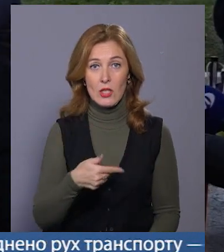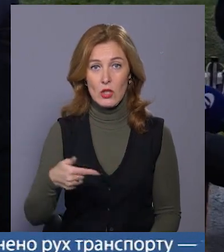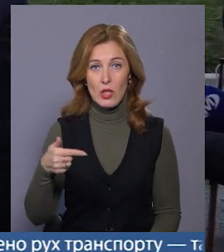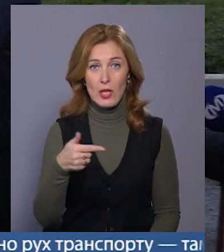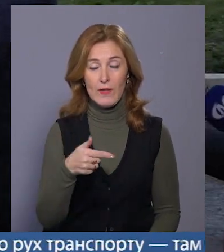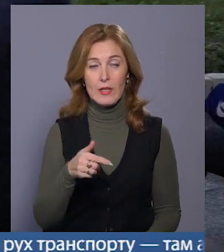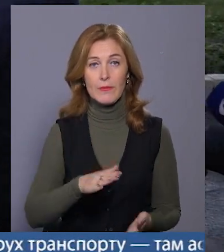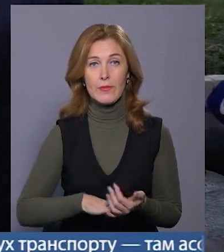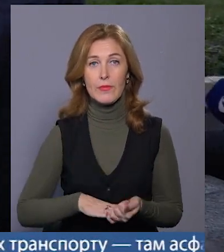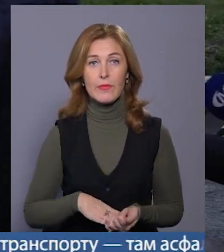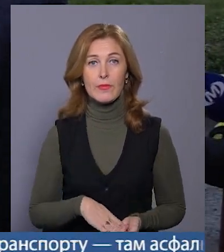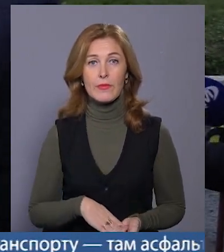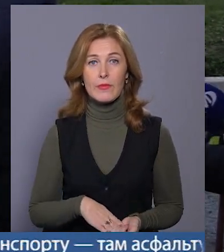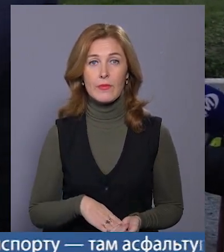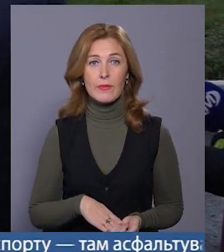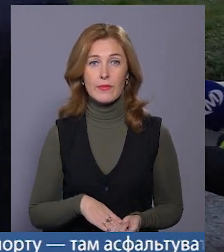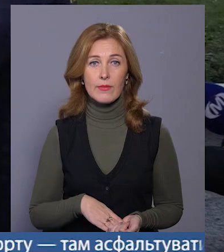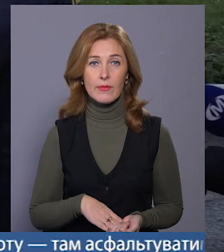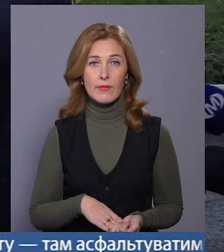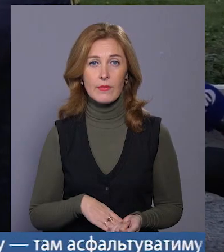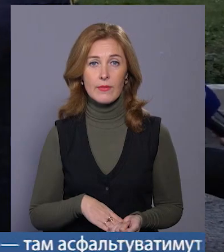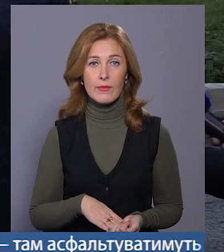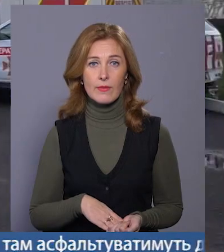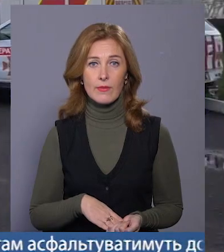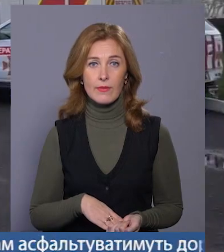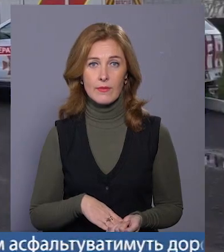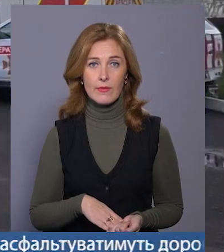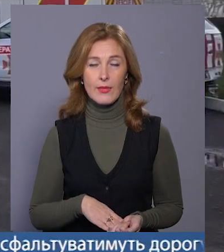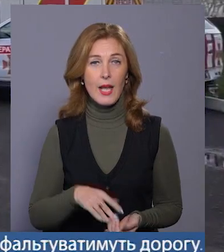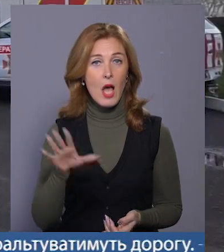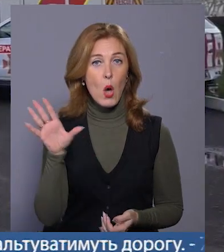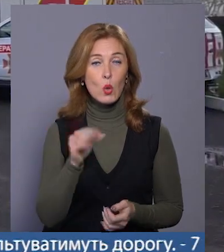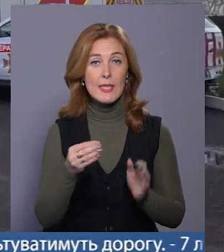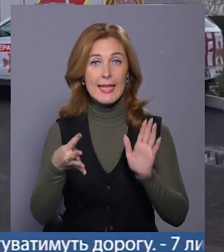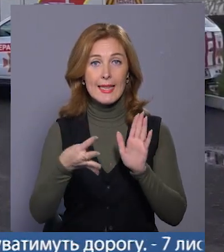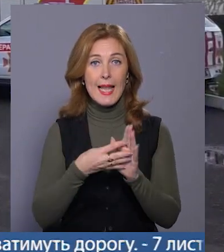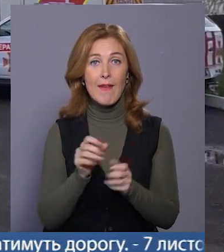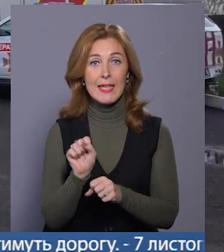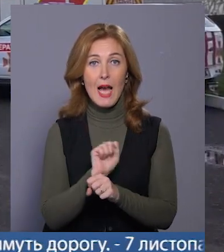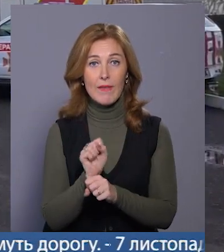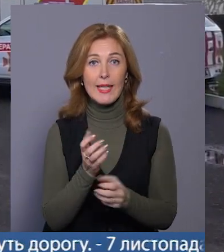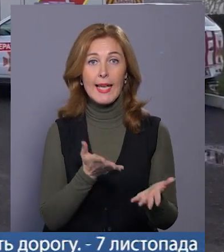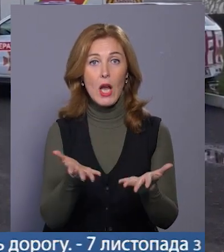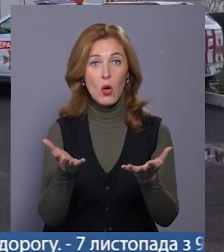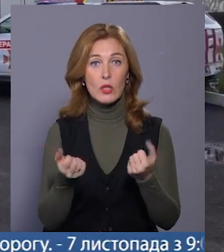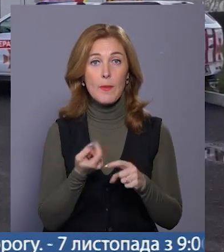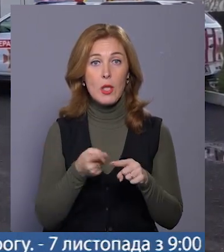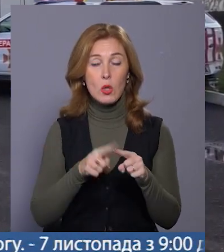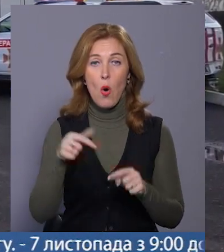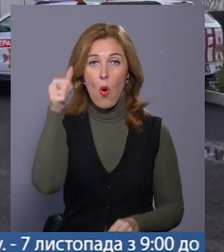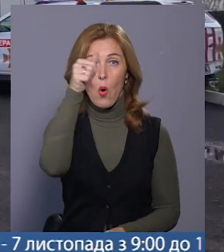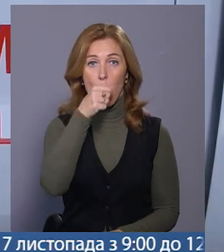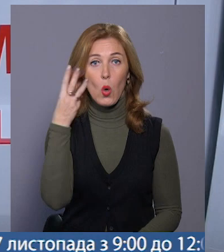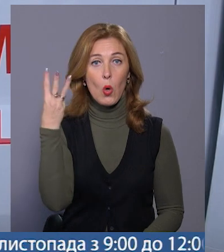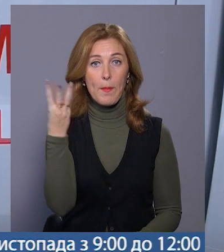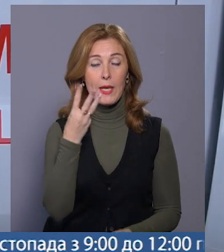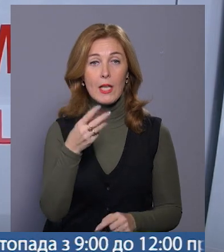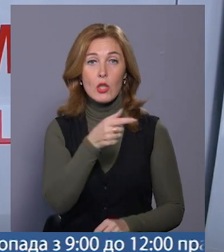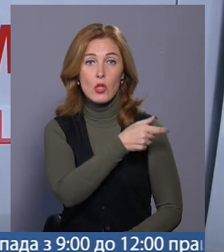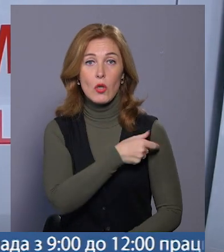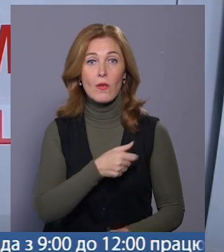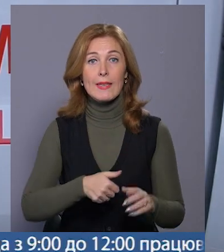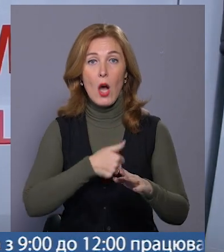Розпакуйте електроди і наклейте їх на грудь пацієнта. Усі 9 автівок, які отримала цьогоріч Хмельниччина, чергуватимуть на